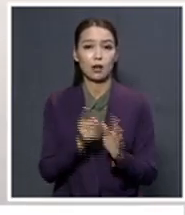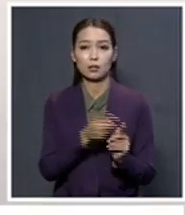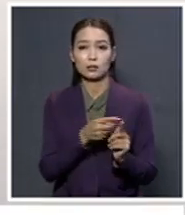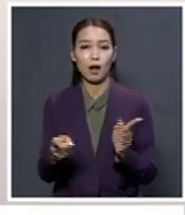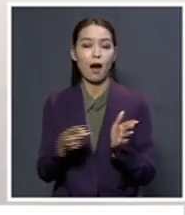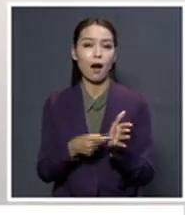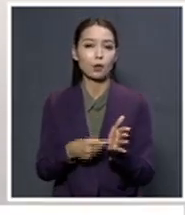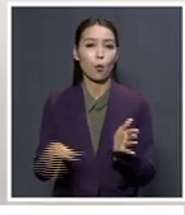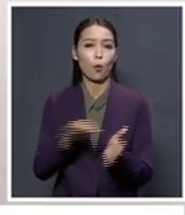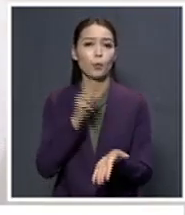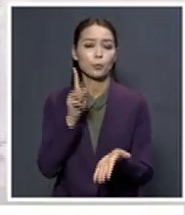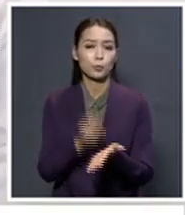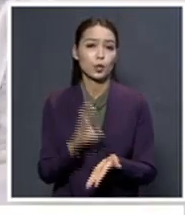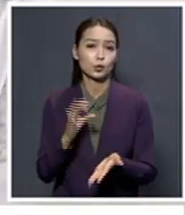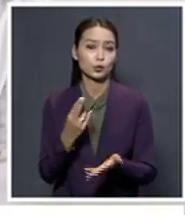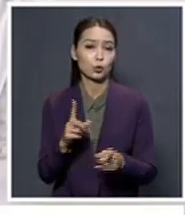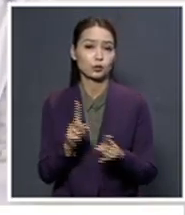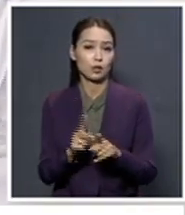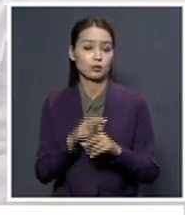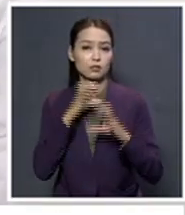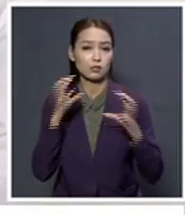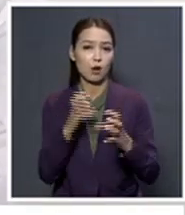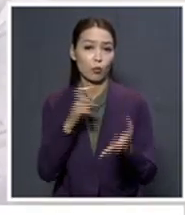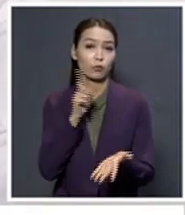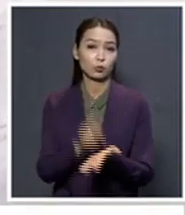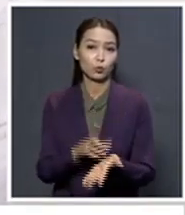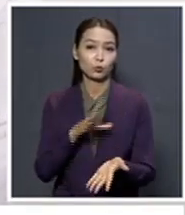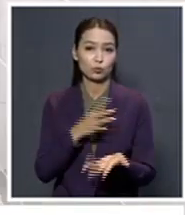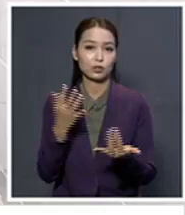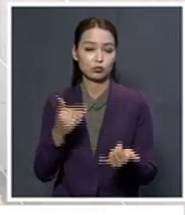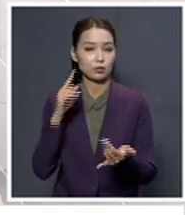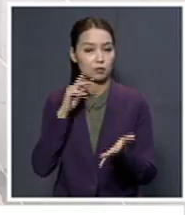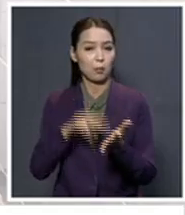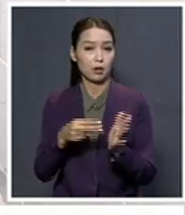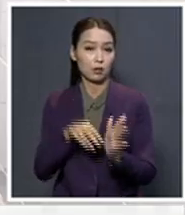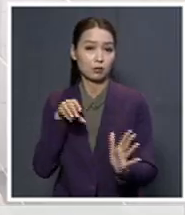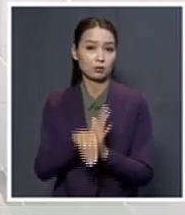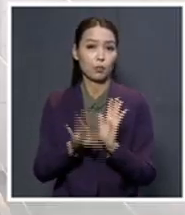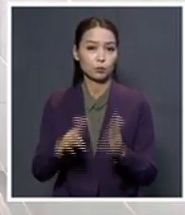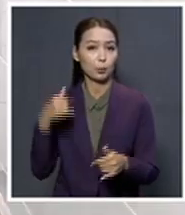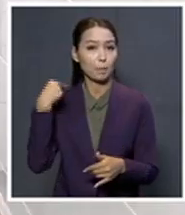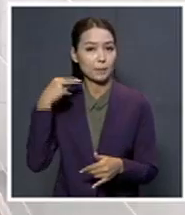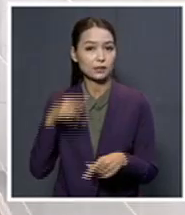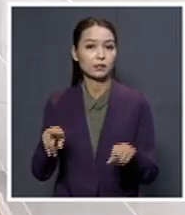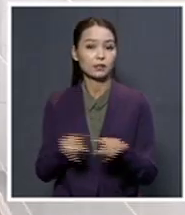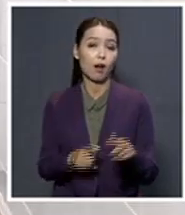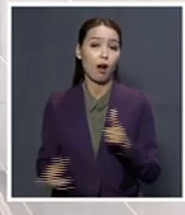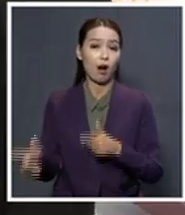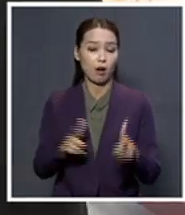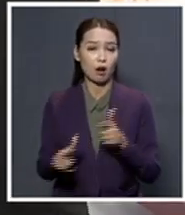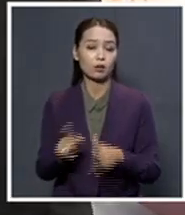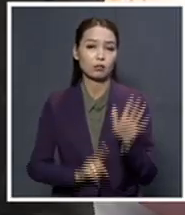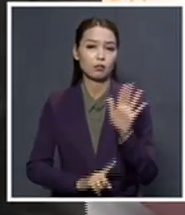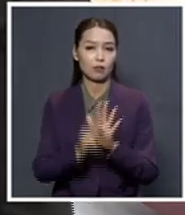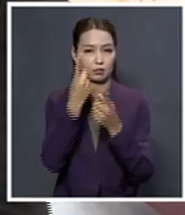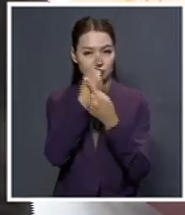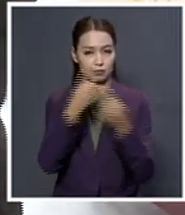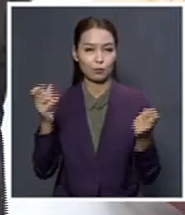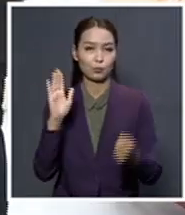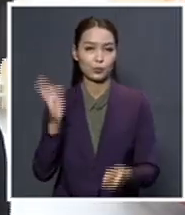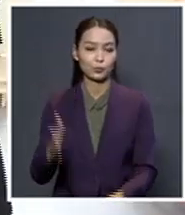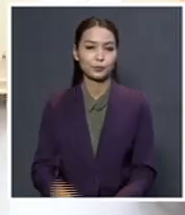облысы міндетті әлеуметтік медициналық сақтандыру жүйесінің пилоттық жобасын енгізбекші. Президентке соның дайындығы жайлы